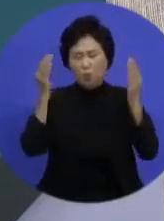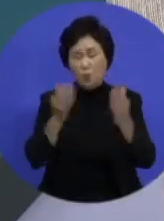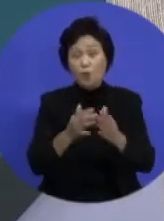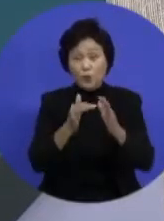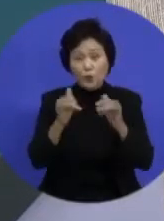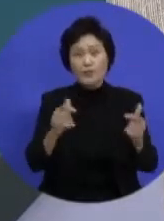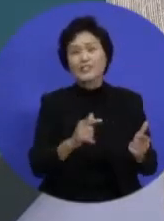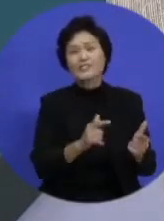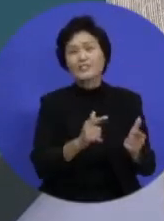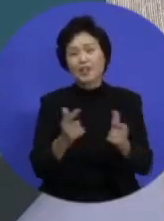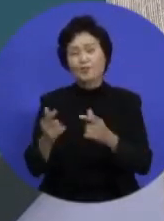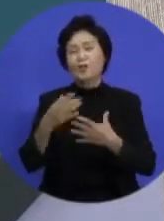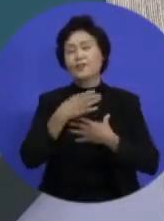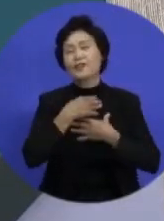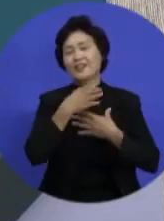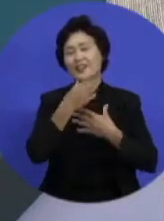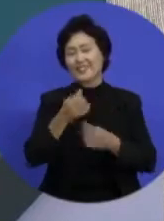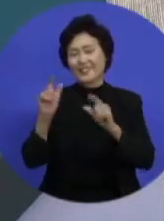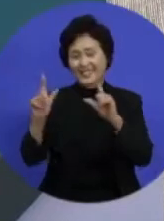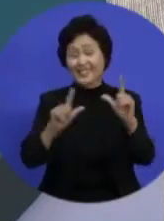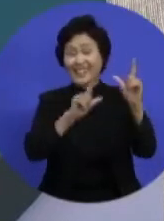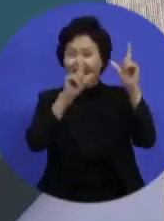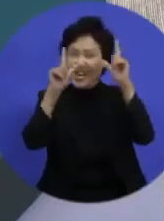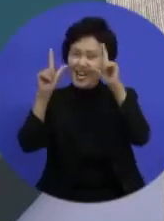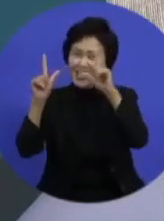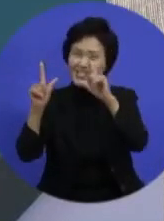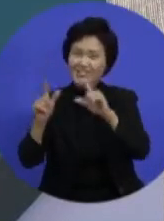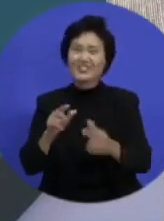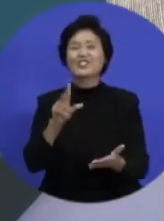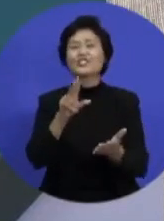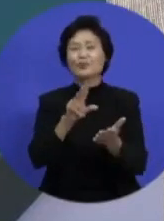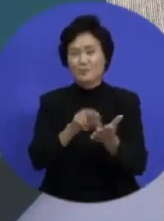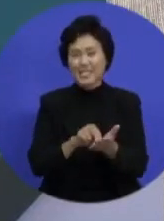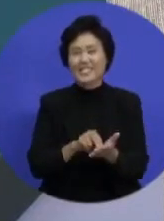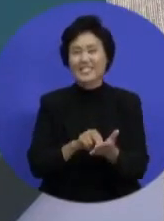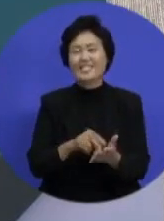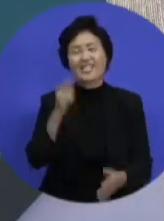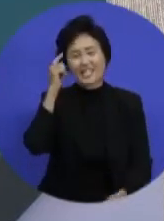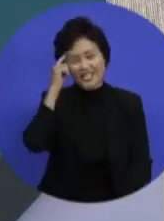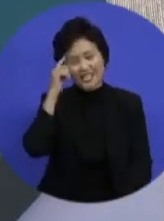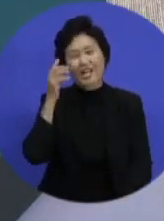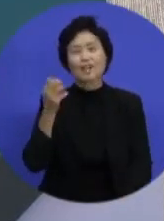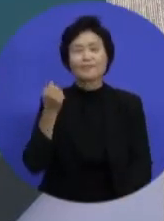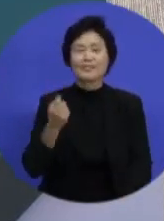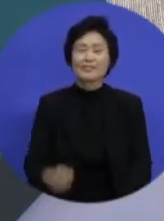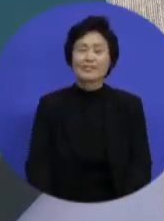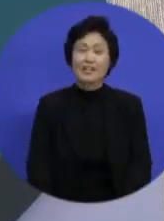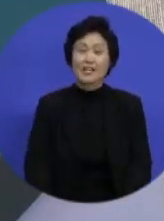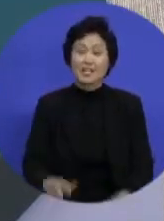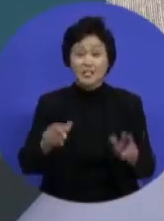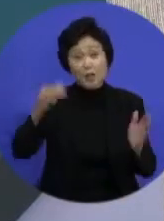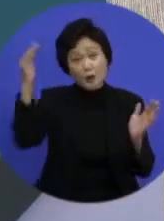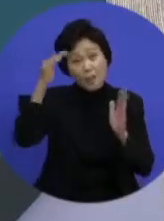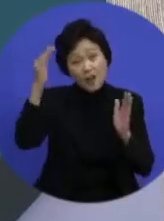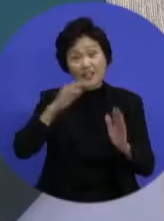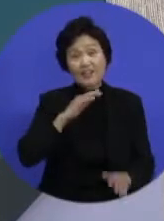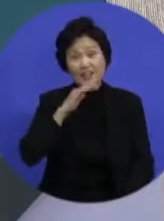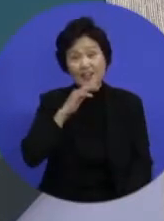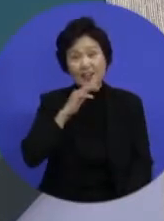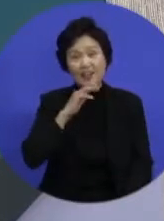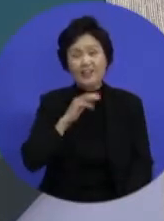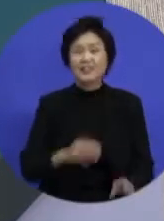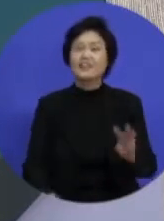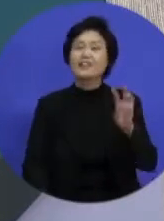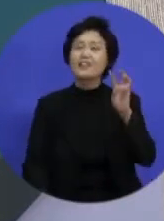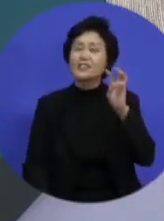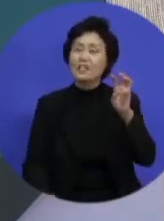편안한 또 자연스러운 미션이 아닐까 생각해요. 그래서 저희는 이제 40대 학생도 있고요. 네. 네. 40대 학생? 학생도 있고요. 네.